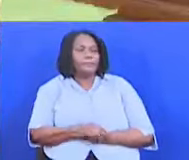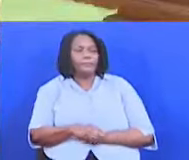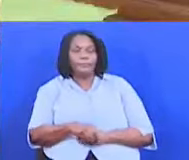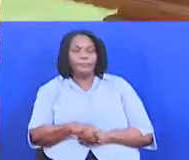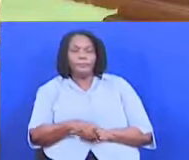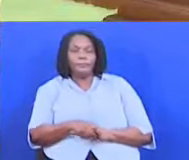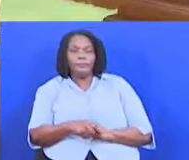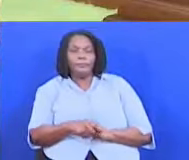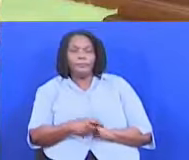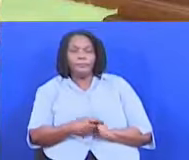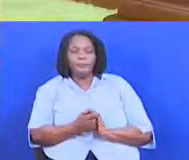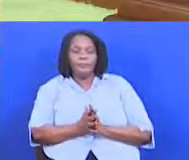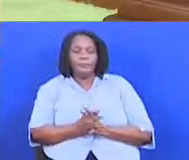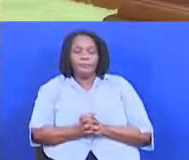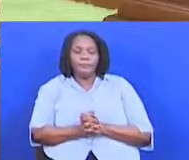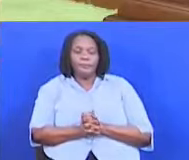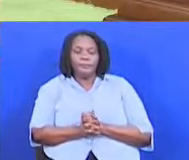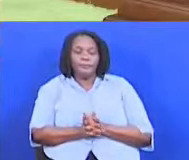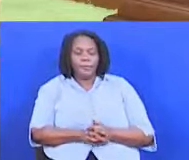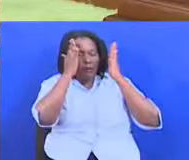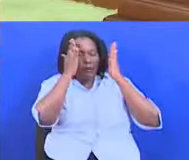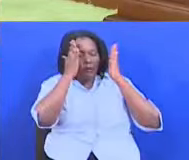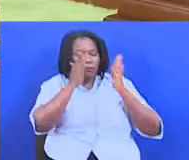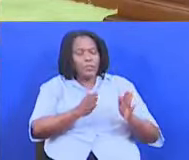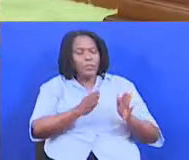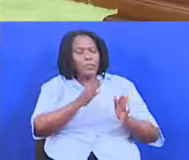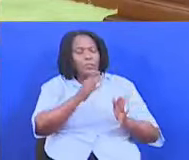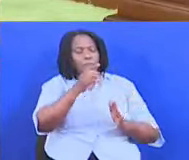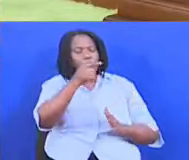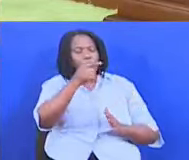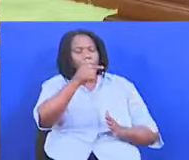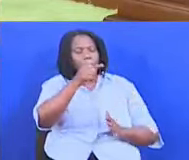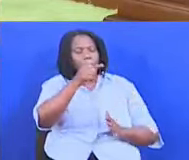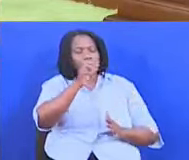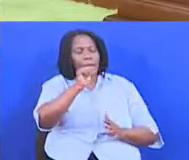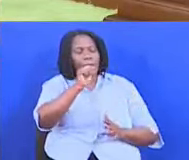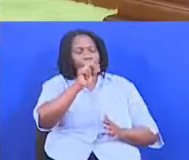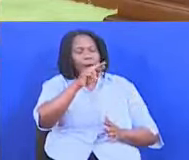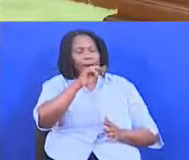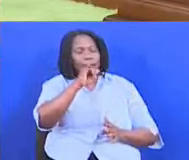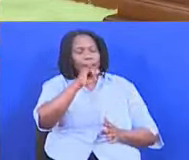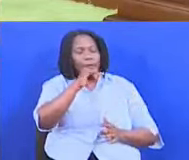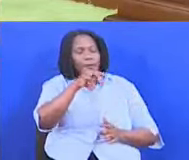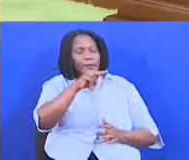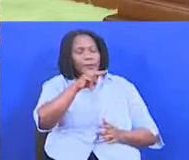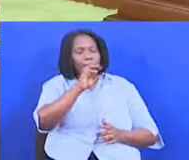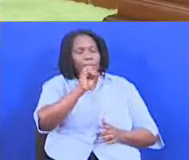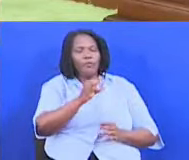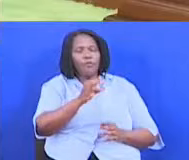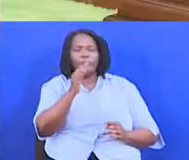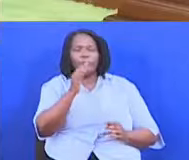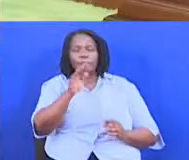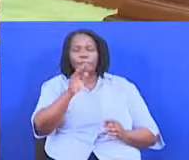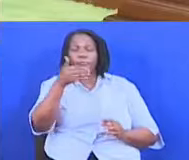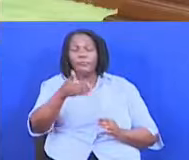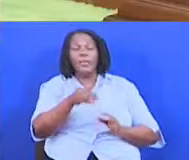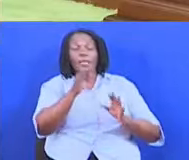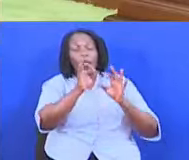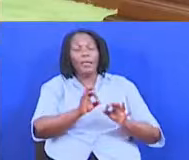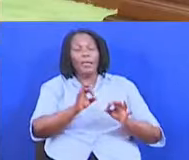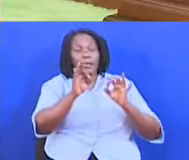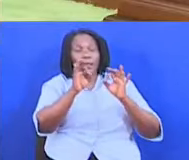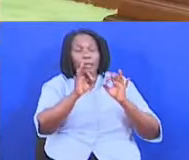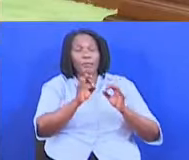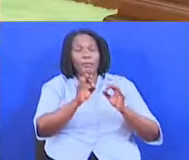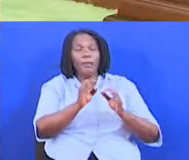Asante sana Mheshimiwa Priscus Jacob Tarimo. Atafuatwa na Mheshimiwa Neema Kichiki Rugangi na